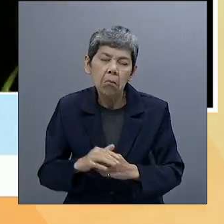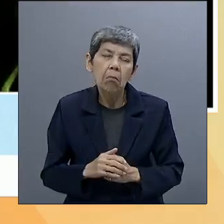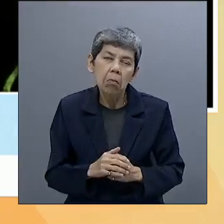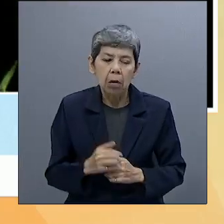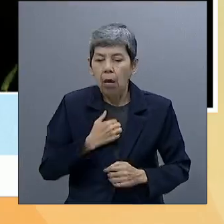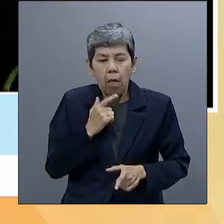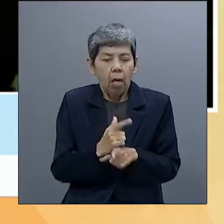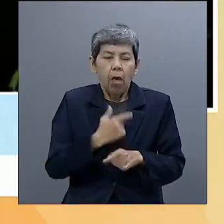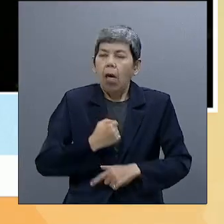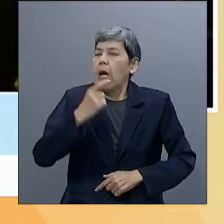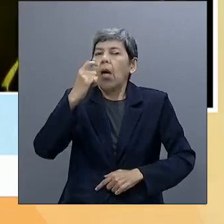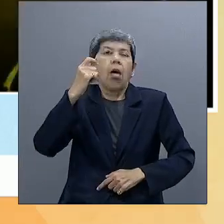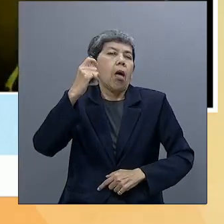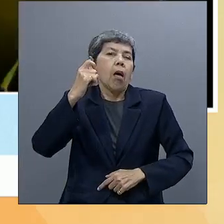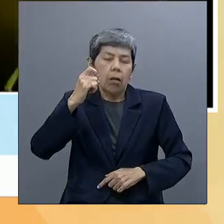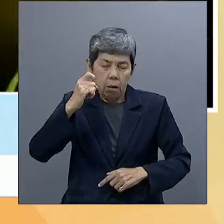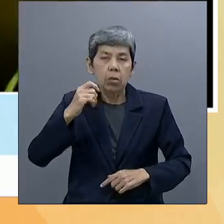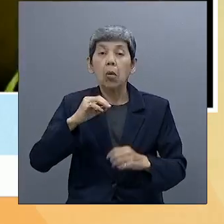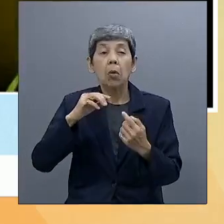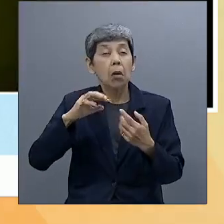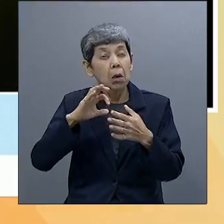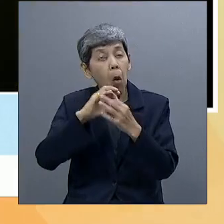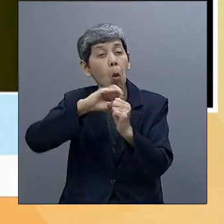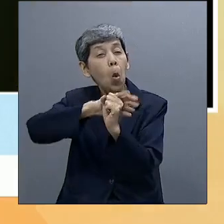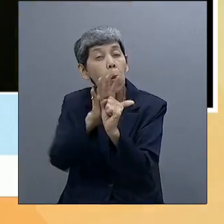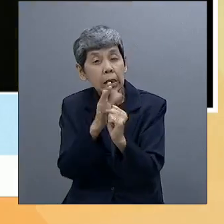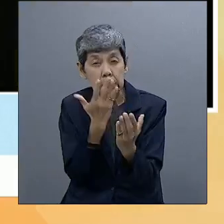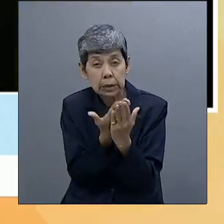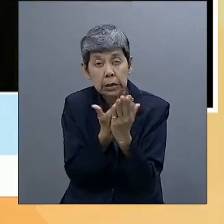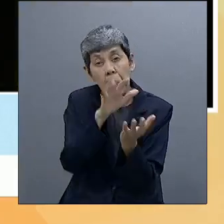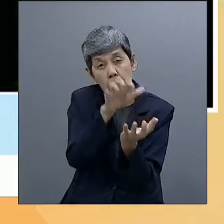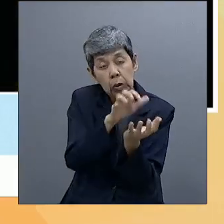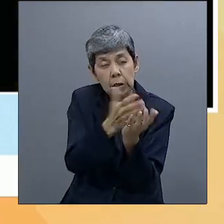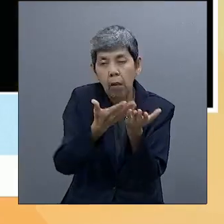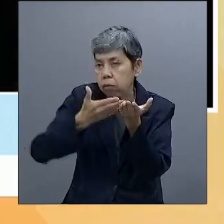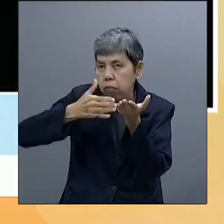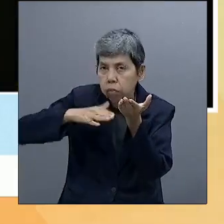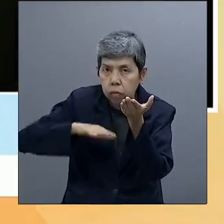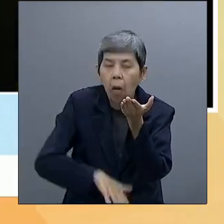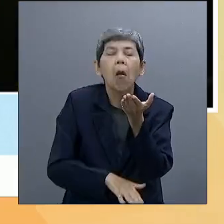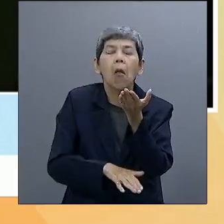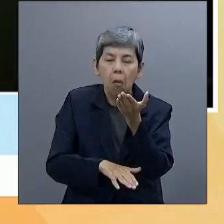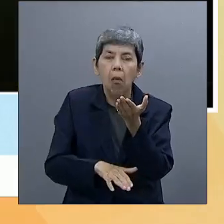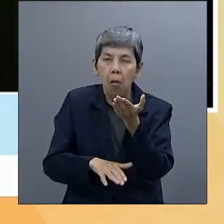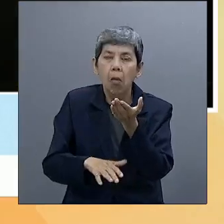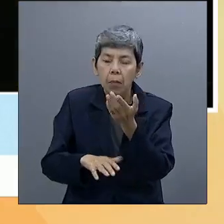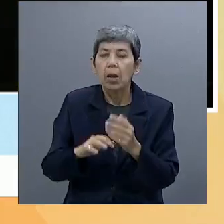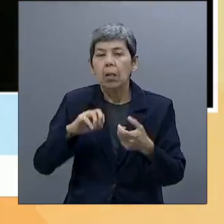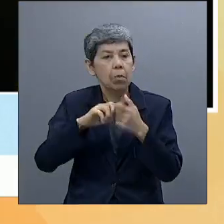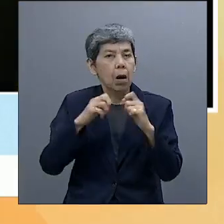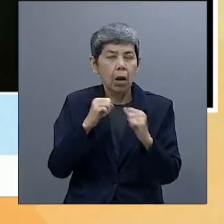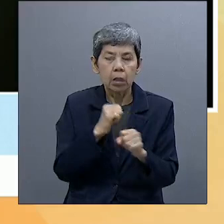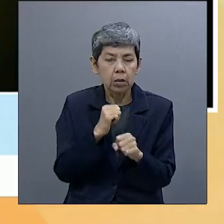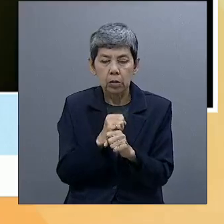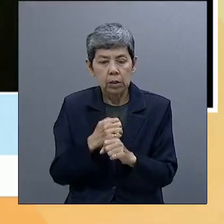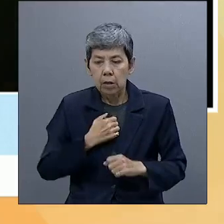ไม่สามารถเลี้ยงได ้ ประกอบกับในช่วงโควิดเนี่ยราคาของเขาเนี่ยตกลงอย่างมากนะครับจนไม่สามารถแบกรับภ